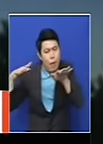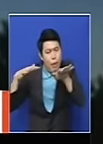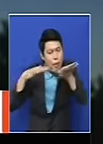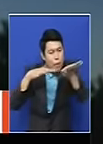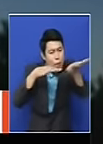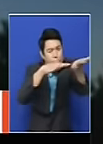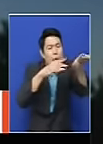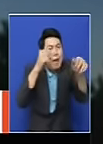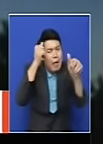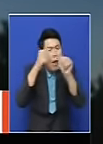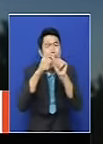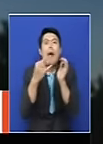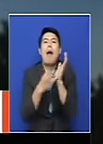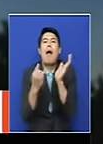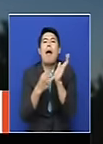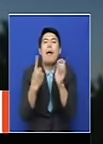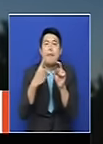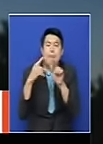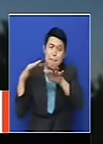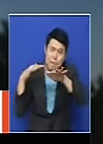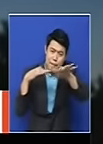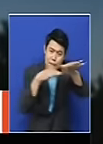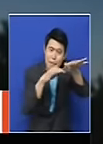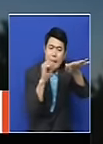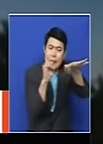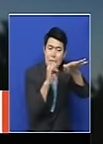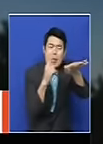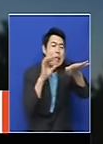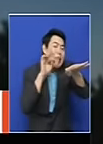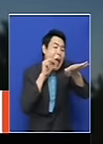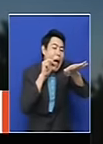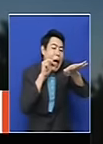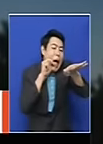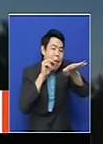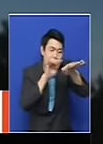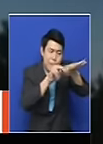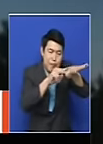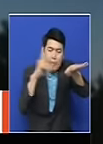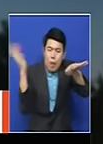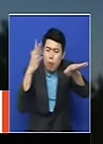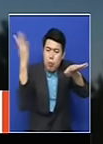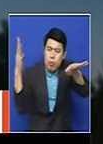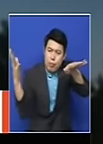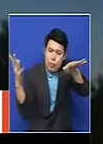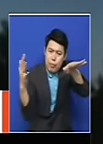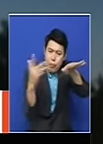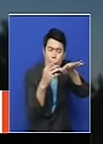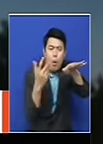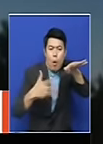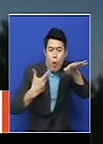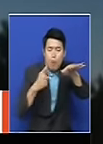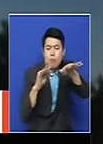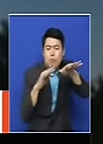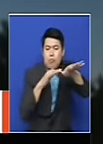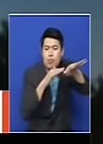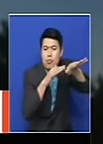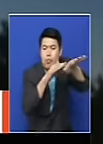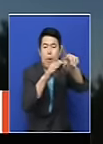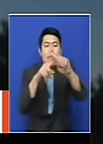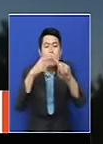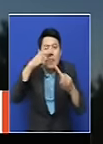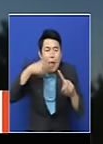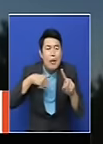อาจจะจำง่ายๆนะครับว่าก็คือเมฆเนี่ยนะครับเป็นกลุ่มของหยดน้ำดังนั้นฝั่งที่มีเมฆก็คือฝั่งที่อุ่นและชื้นครับในประเทศไ